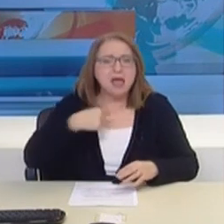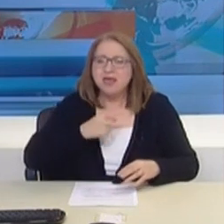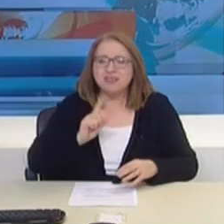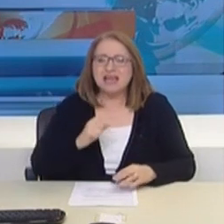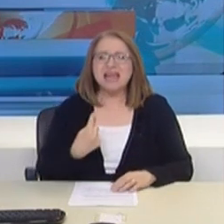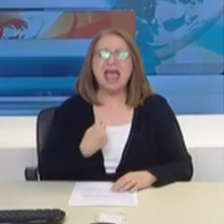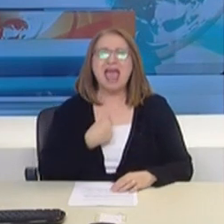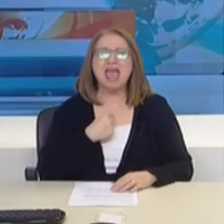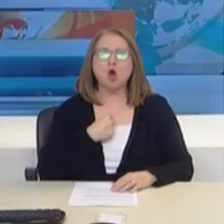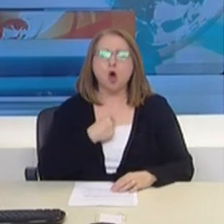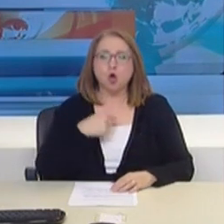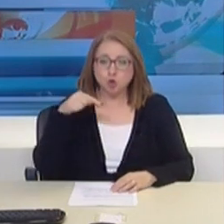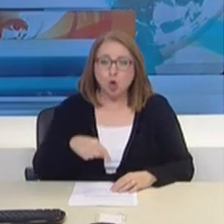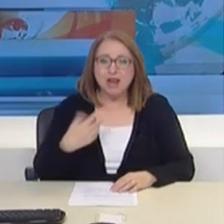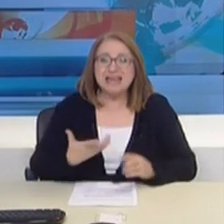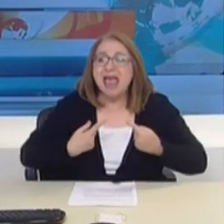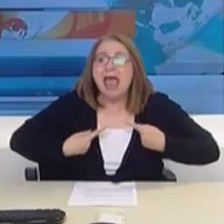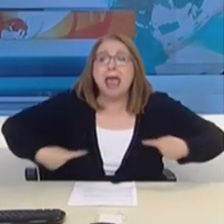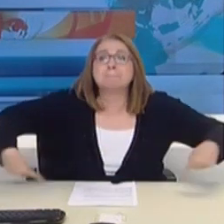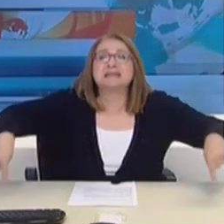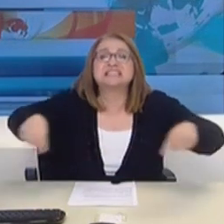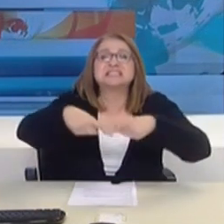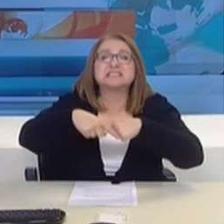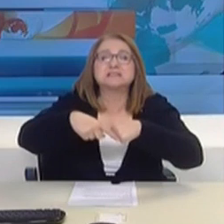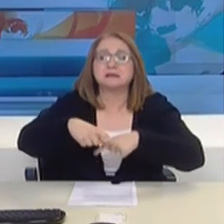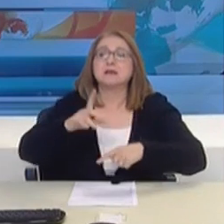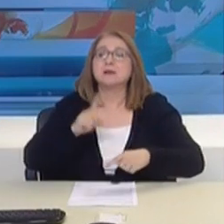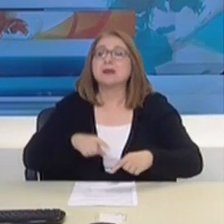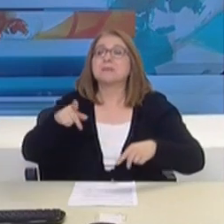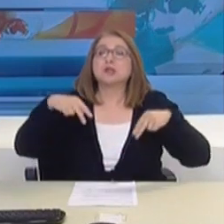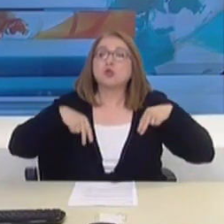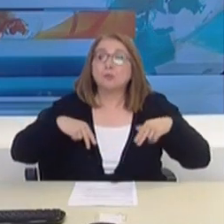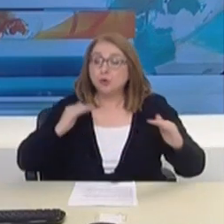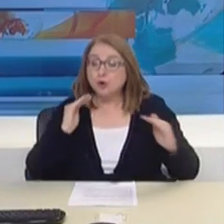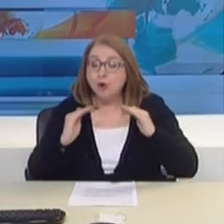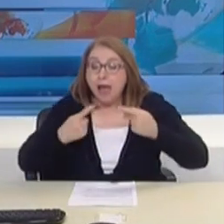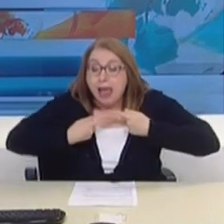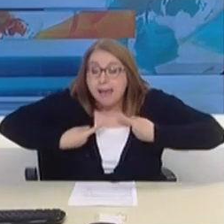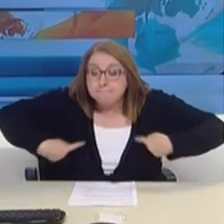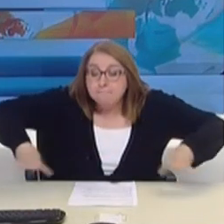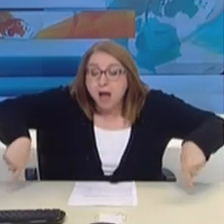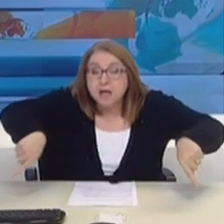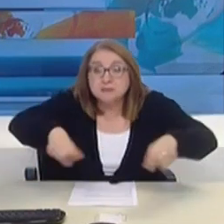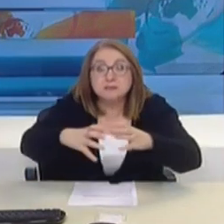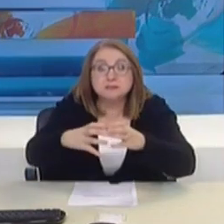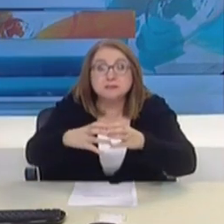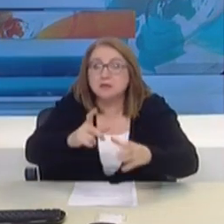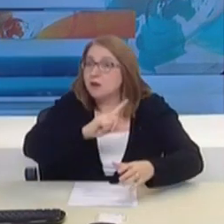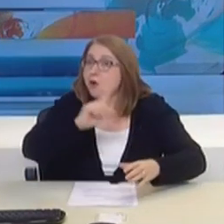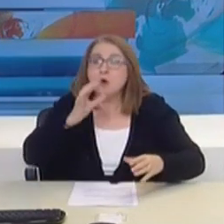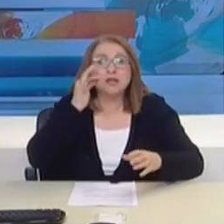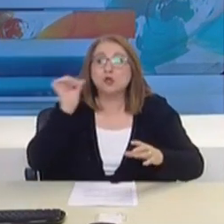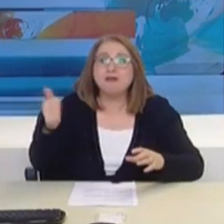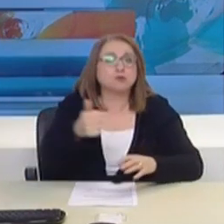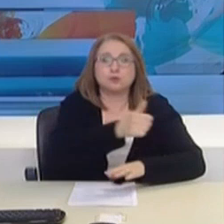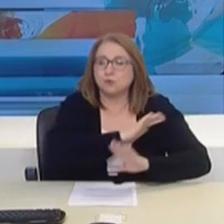είναι να φροντίζει τους συμπολίτες μας και ειδικά αυτούς που βρίσκονται σε ανάγκη. Αυτό κάνουμε και θα κάνουμε με όλες